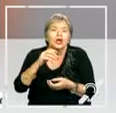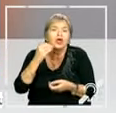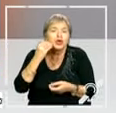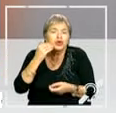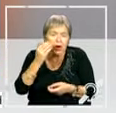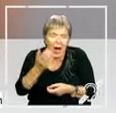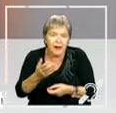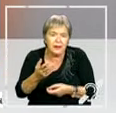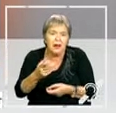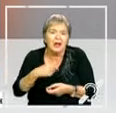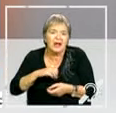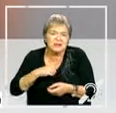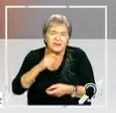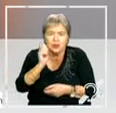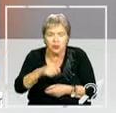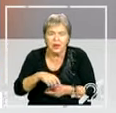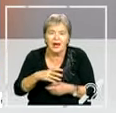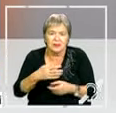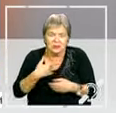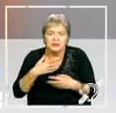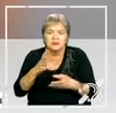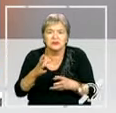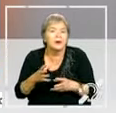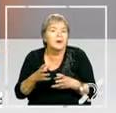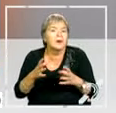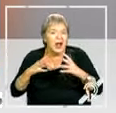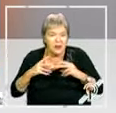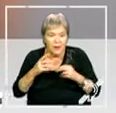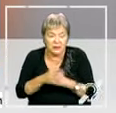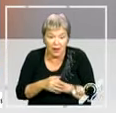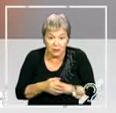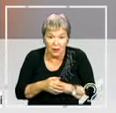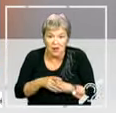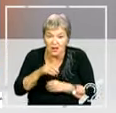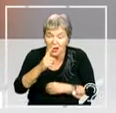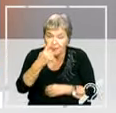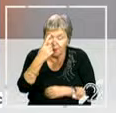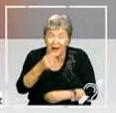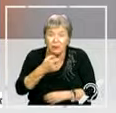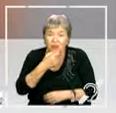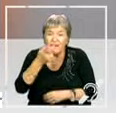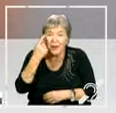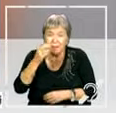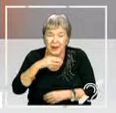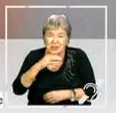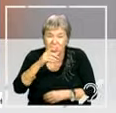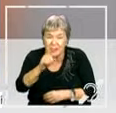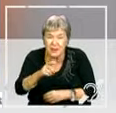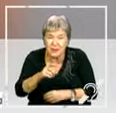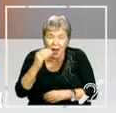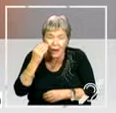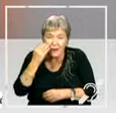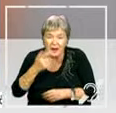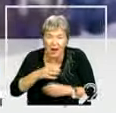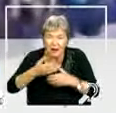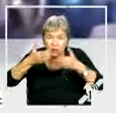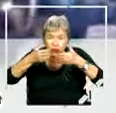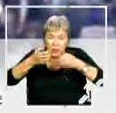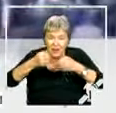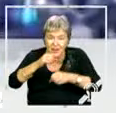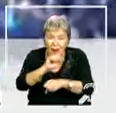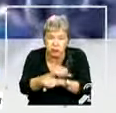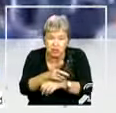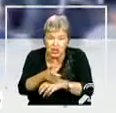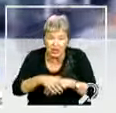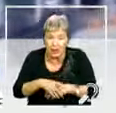această imagine este istorică după ce Donald Trump a devenit primul fost președinte SUA din istorie Care este fotografia judiciar